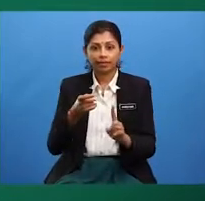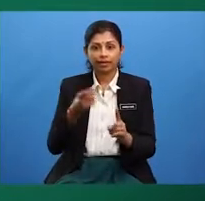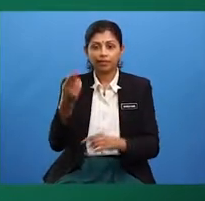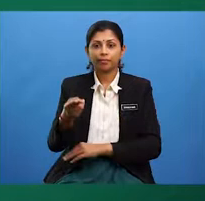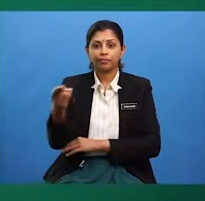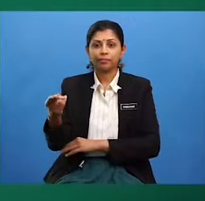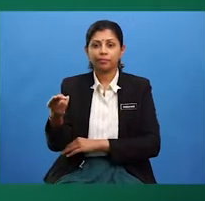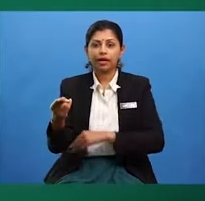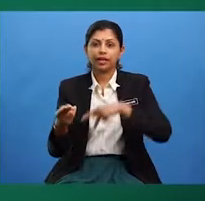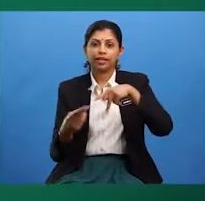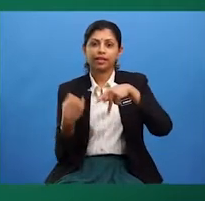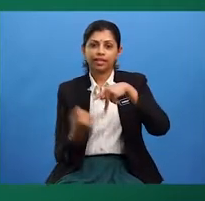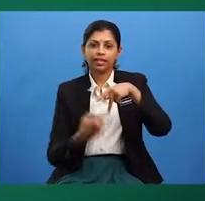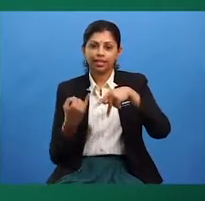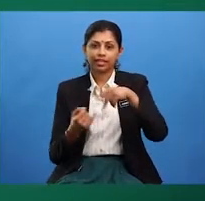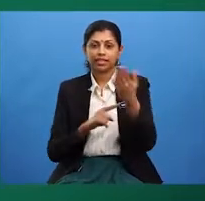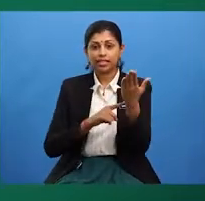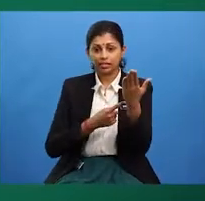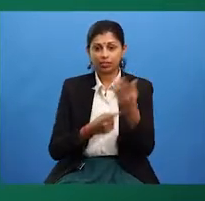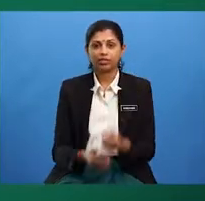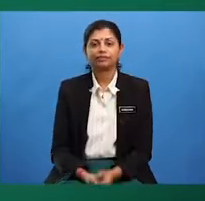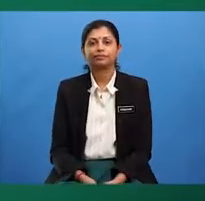daripada bahan-bahan kita semula.